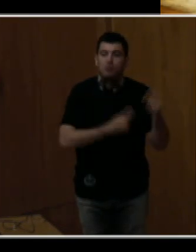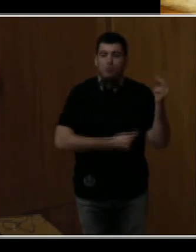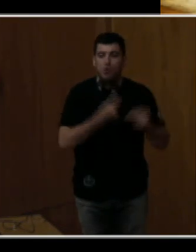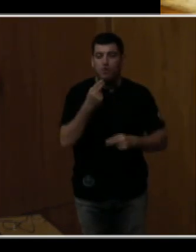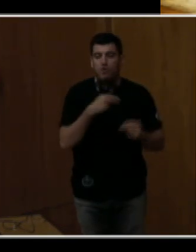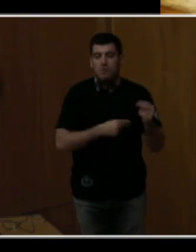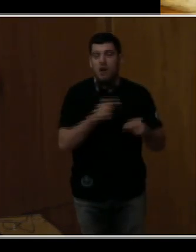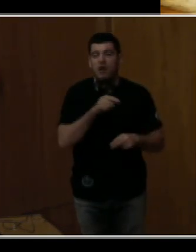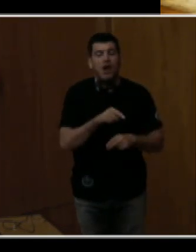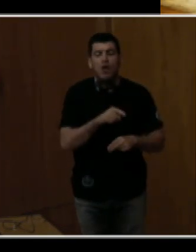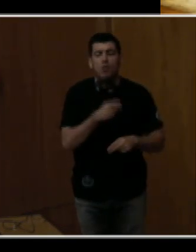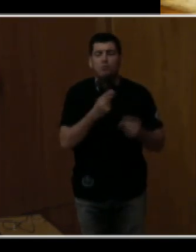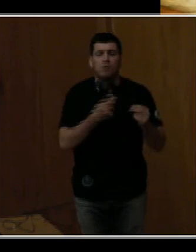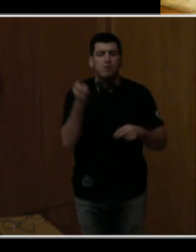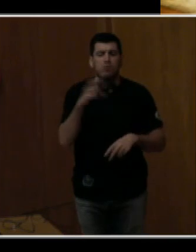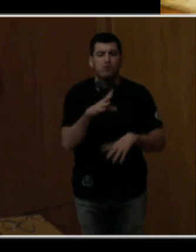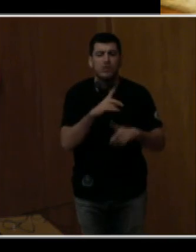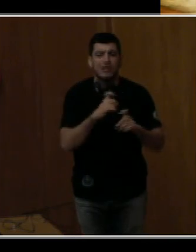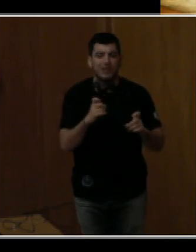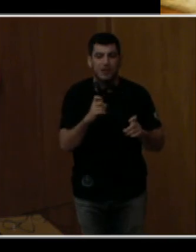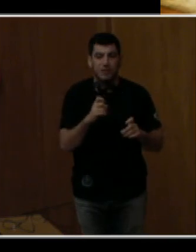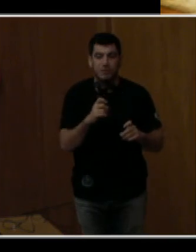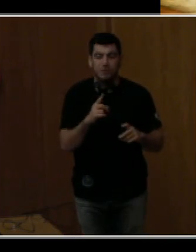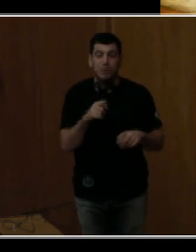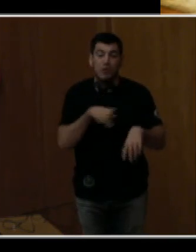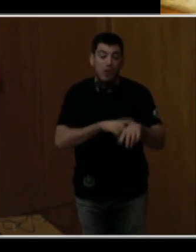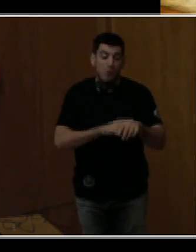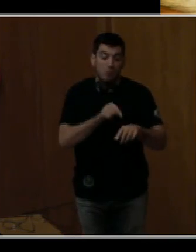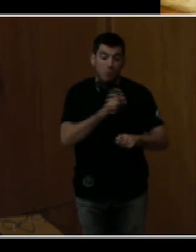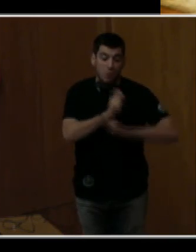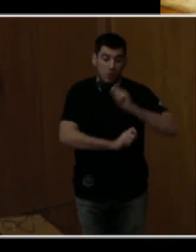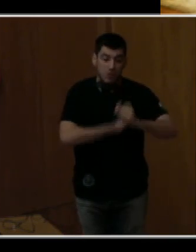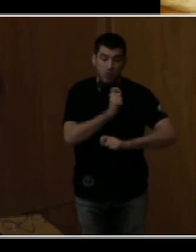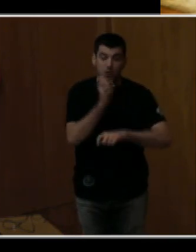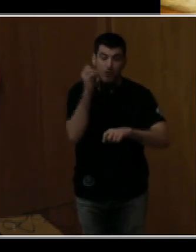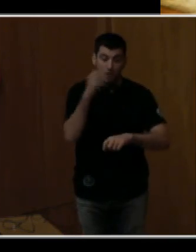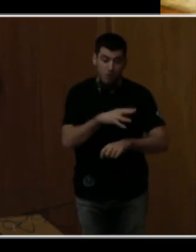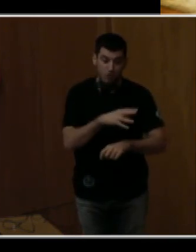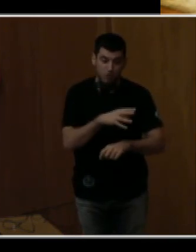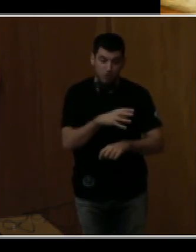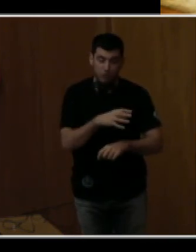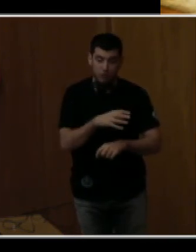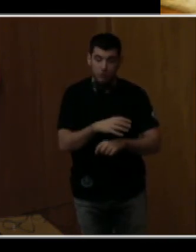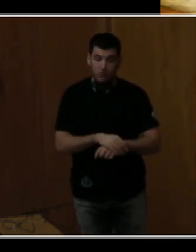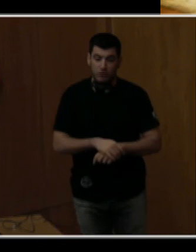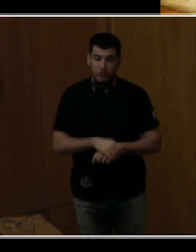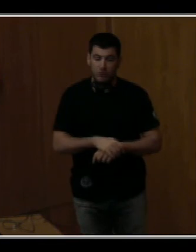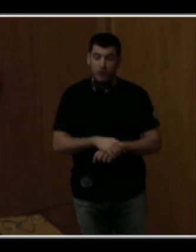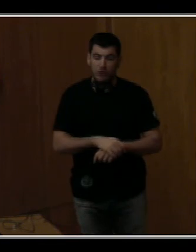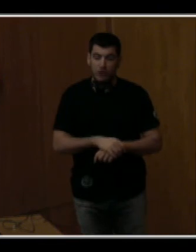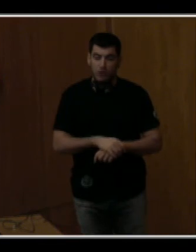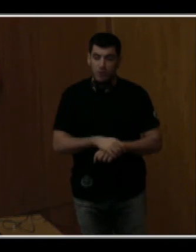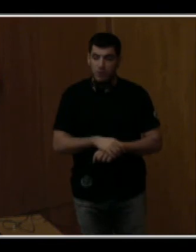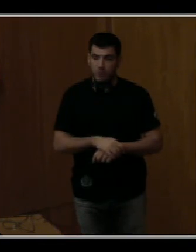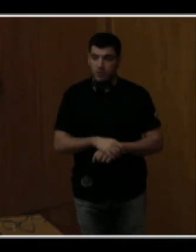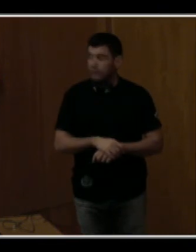φως συγκεκριμένα. Το πρόβλημα είναι ότι όταν από τη στιγμή που δημιουργήθηκε το φως, με το γνωστό και